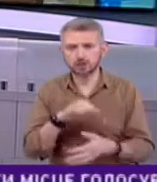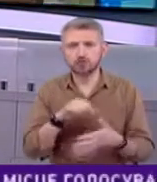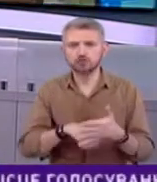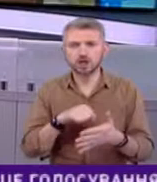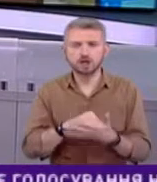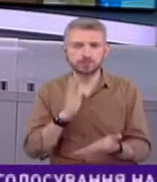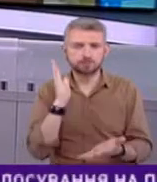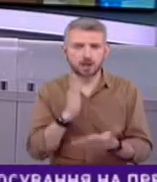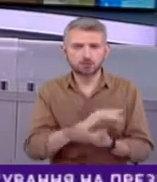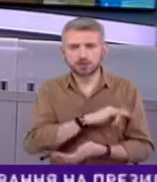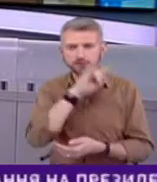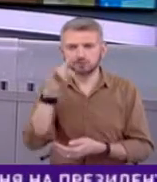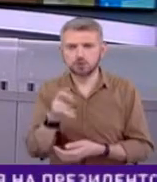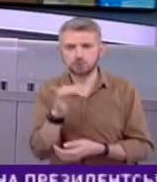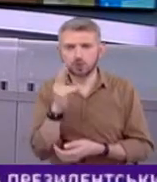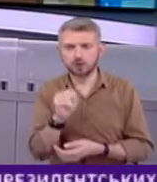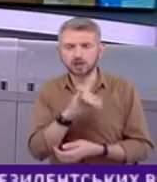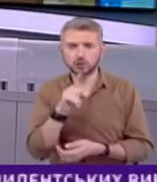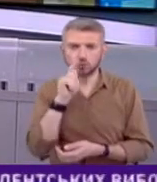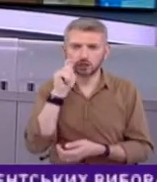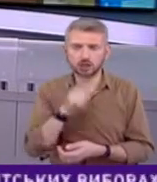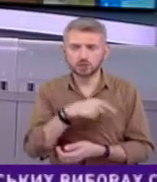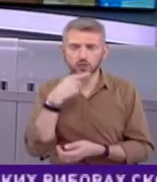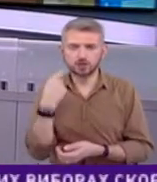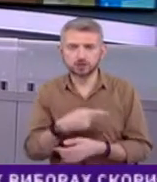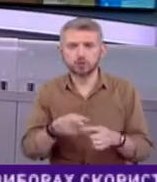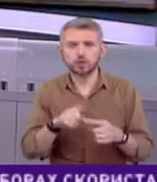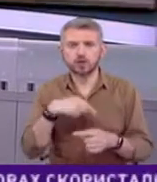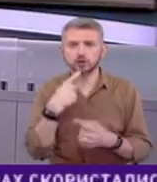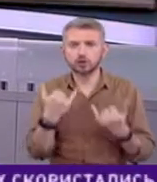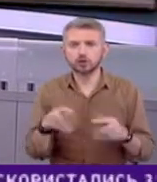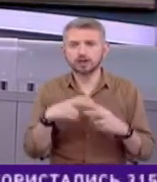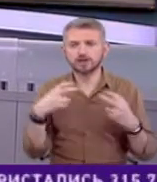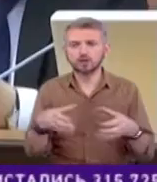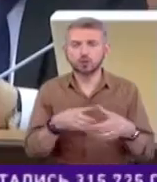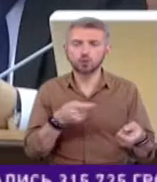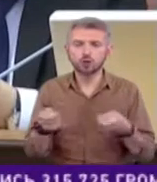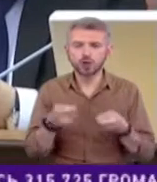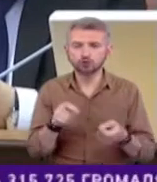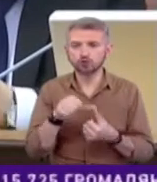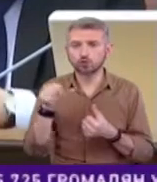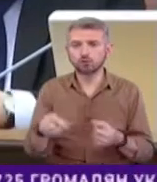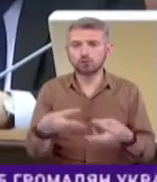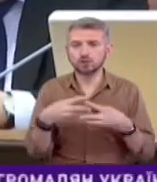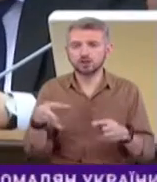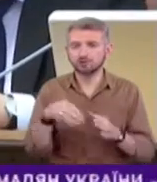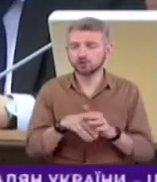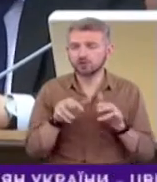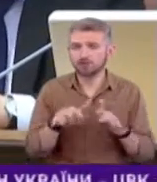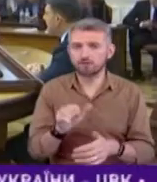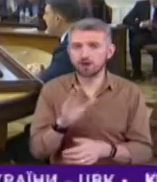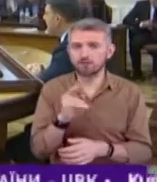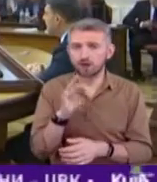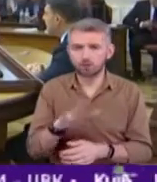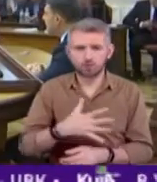прямий авіапереліт Юрія Бойка з України в Росію. Про це йшлося сьогодні на засіданні уряду. Зокрема, міністр внутрішніх справ Арсен